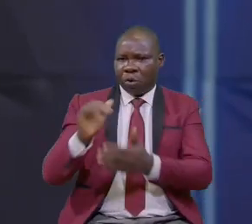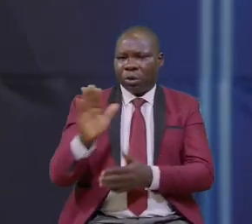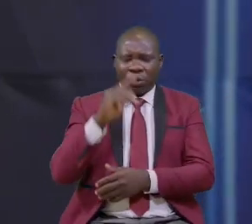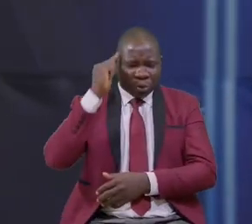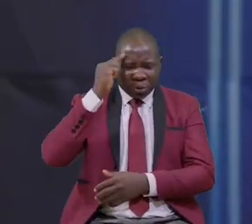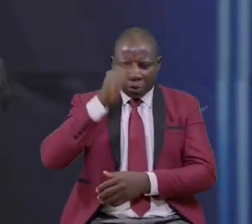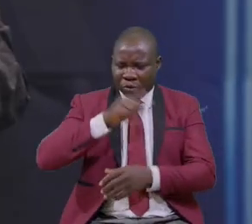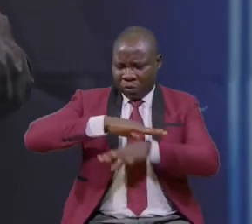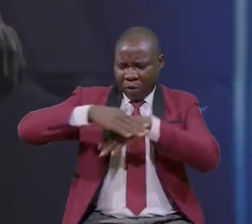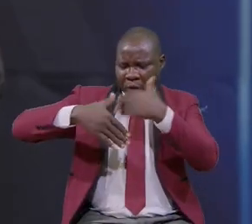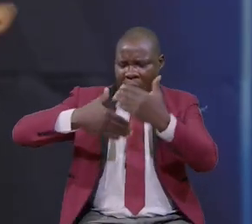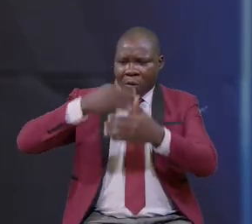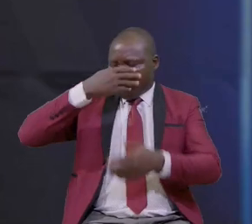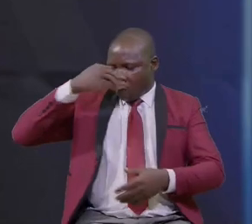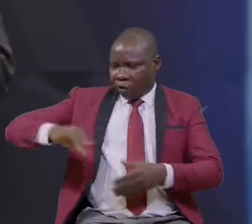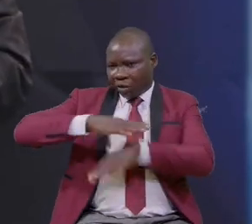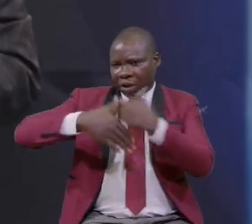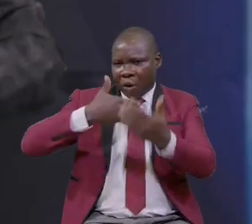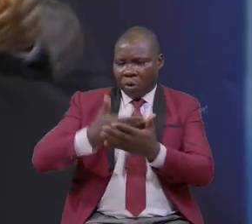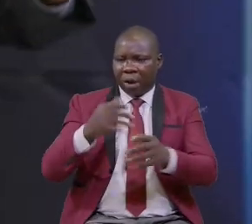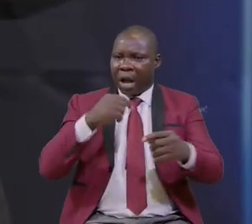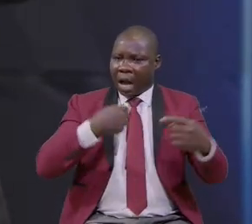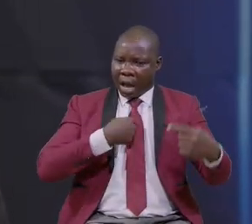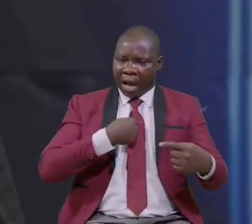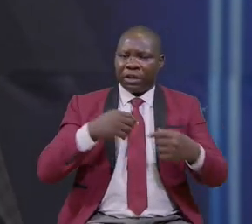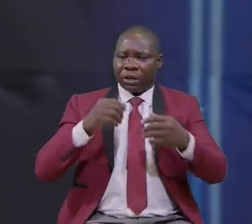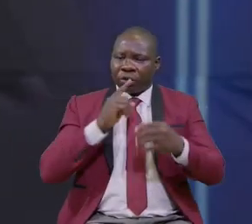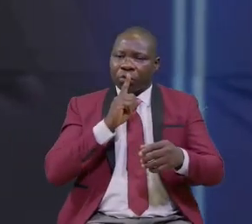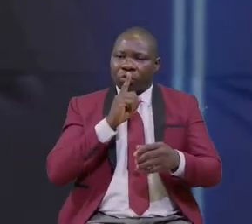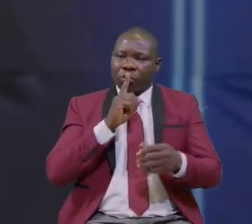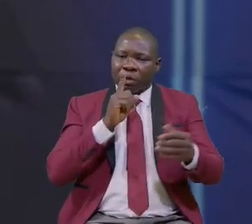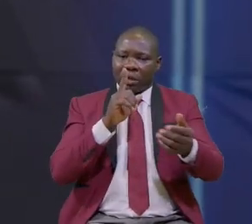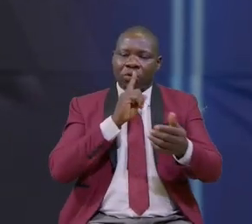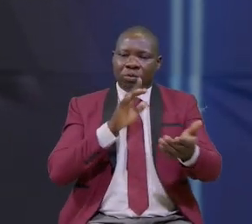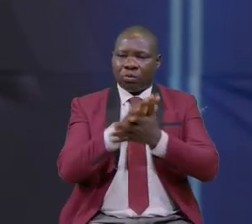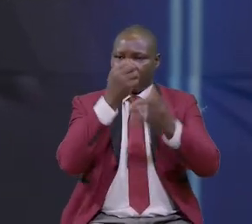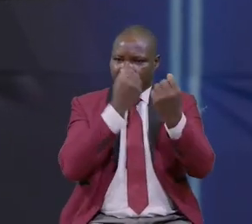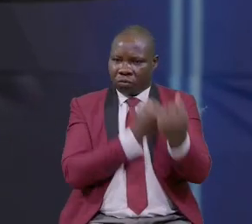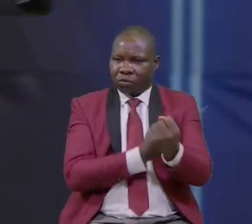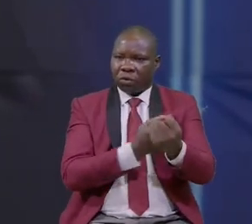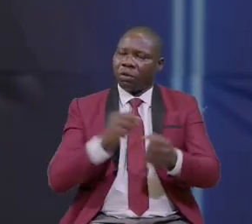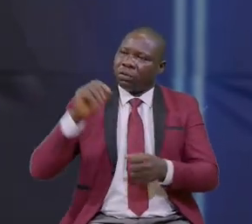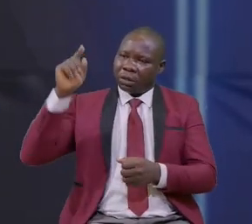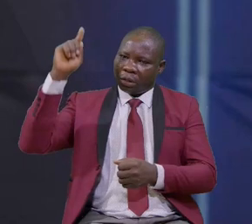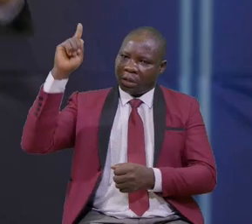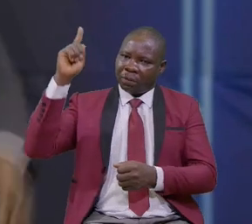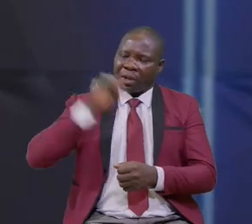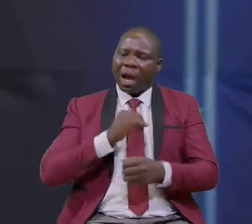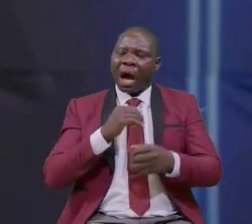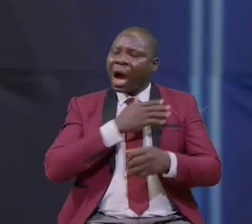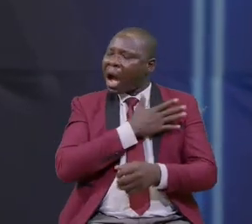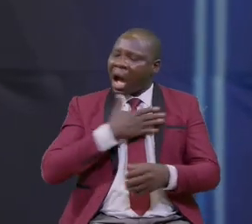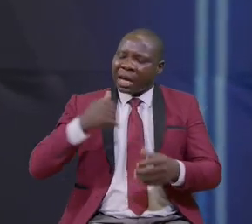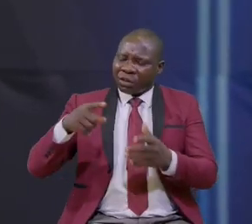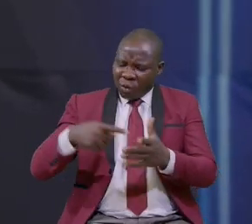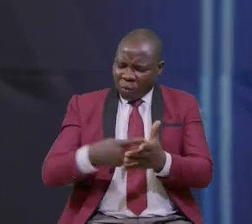tout abandonné, je me confie en lui. Et une fois que la grâce et la foi se